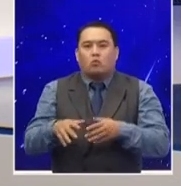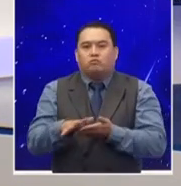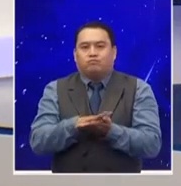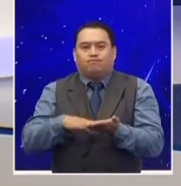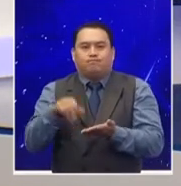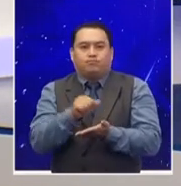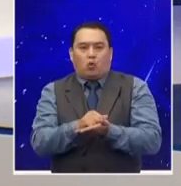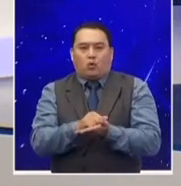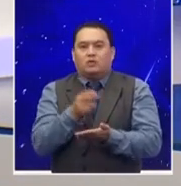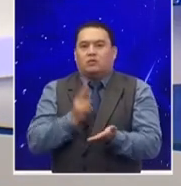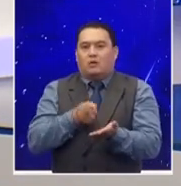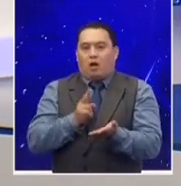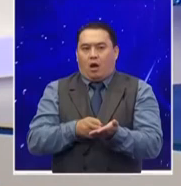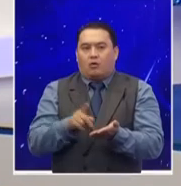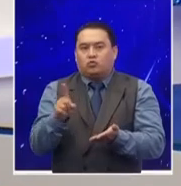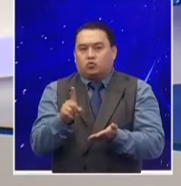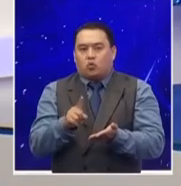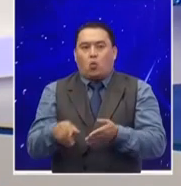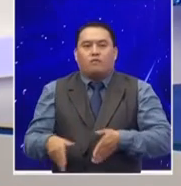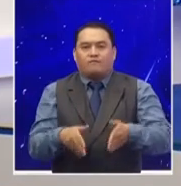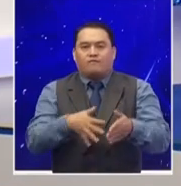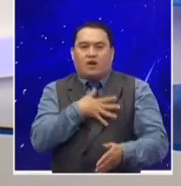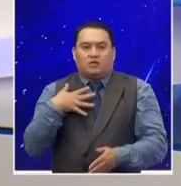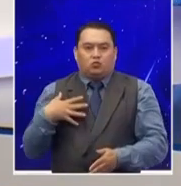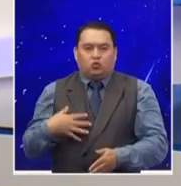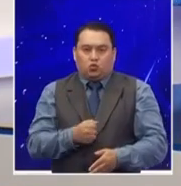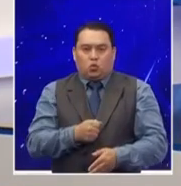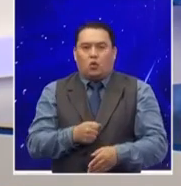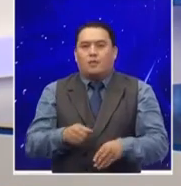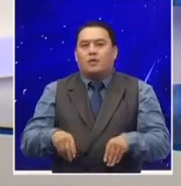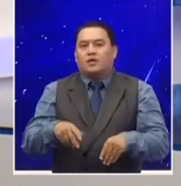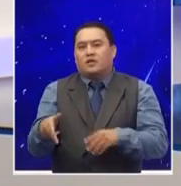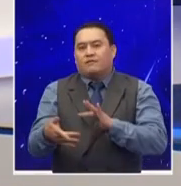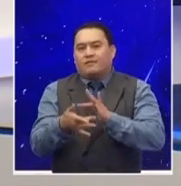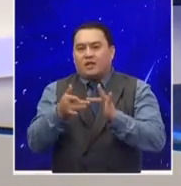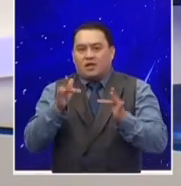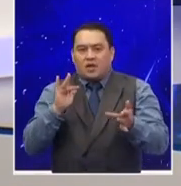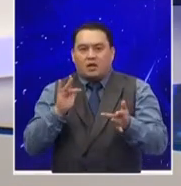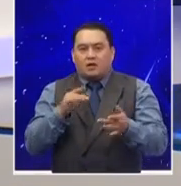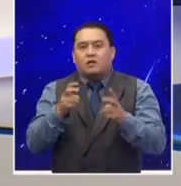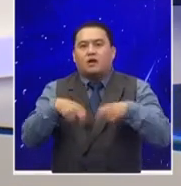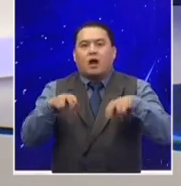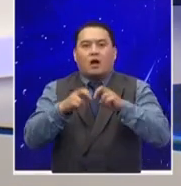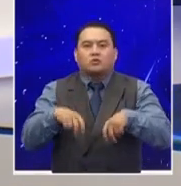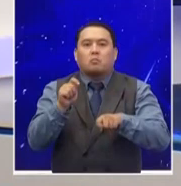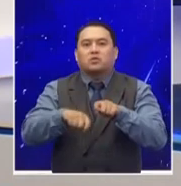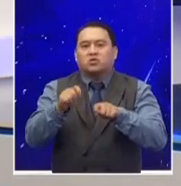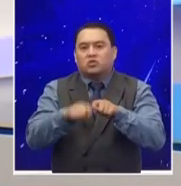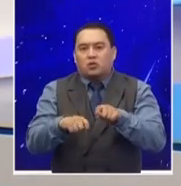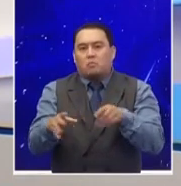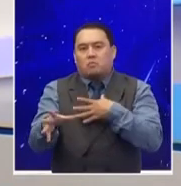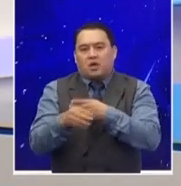крошится. Видео с доказательством о неполадках возмущенные горожане выложили в сеть. Разбираться в причинах вместе